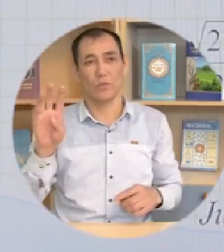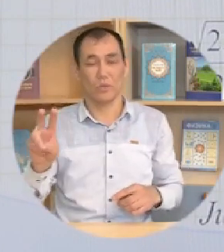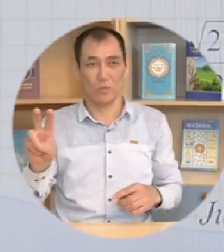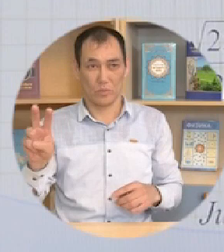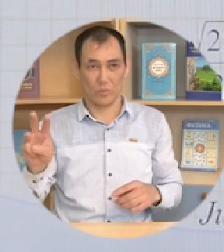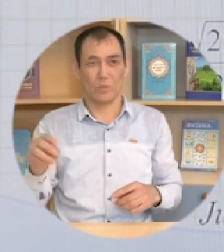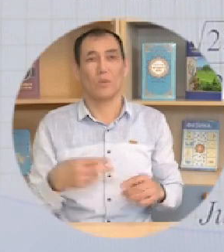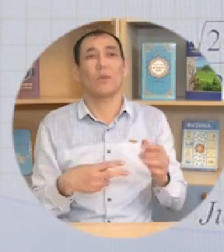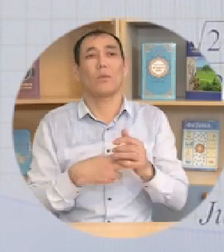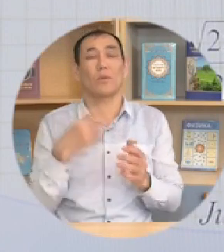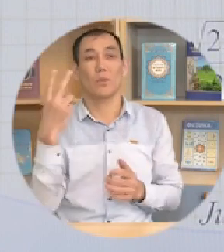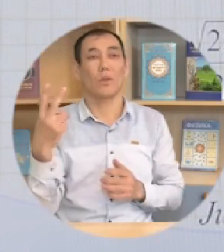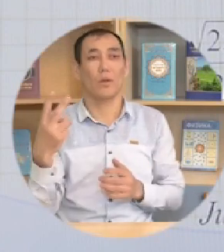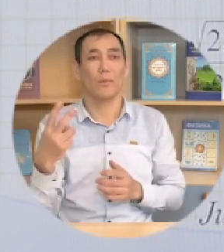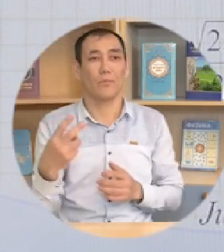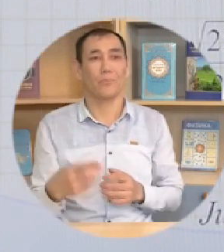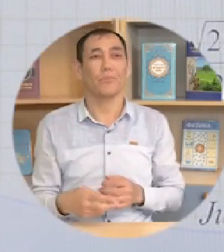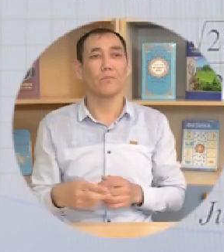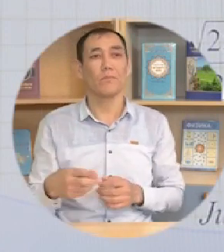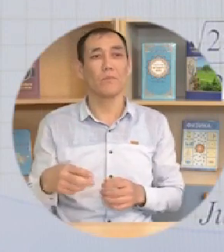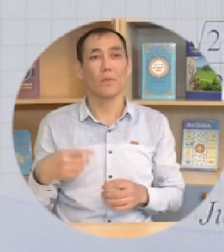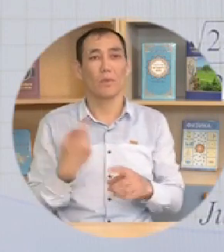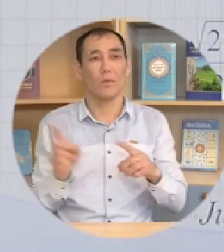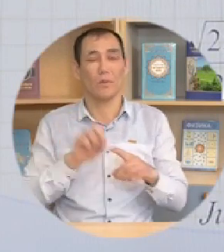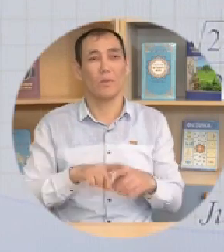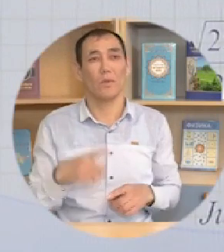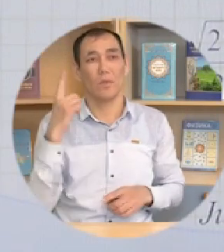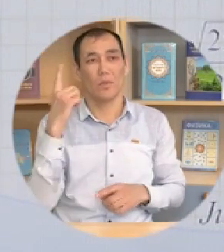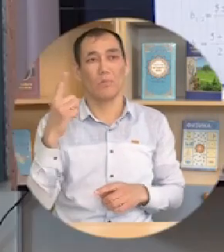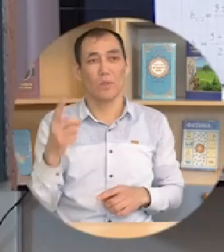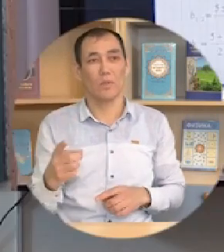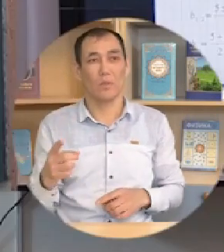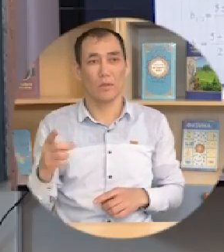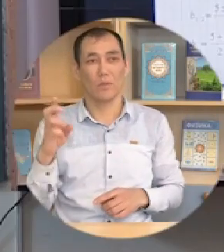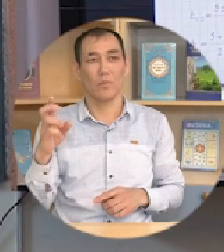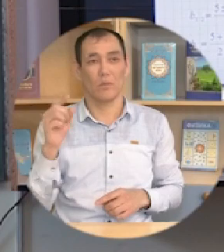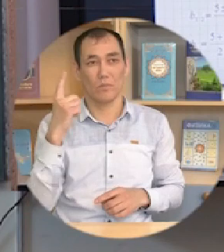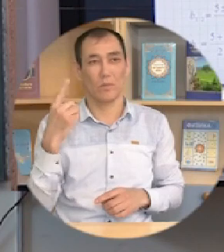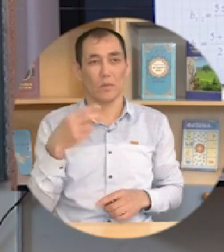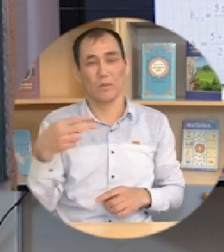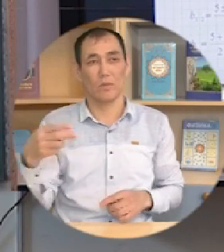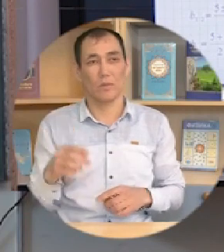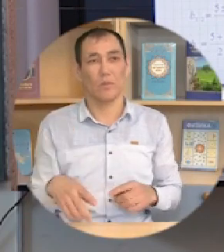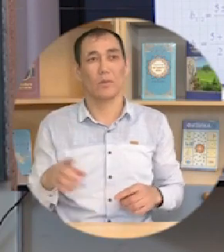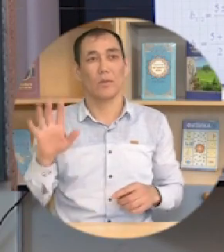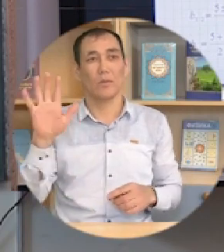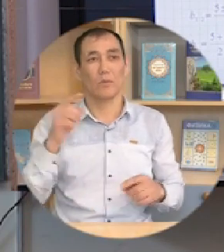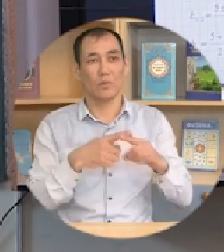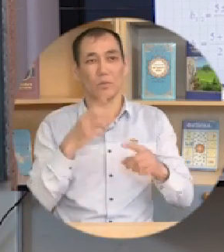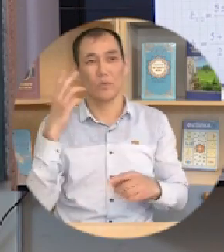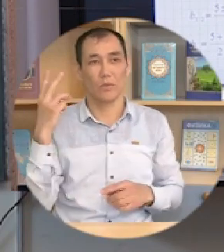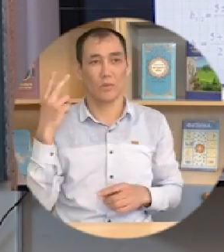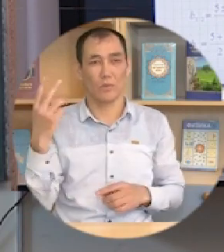3 бөлінген 2. Бұнда В1 тең 5 қосылған 3